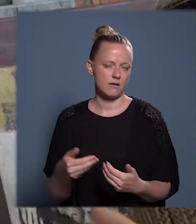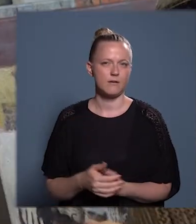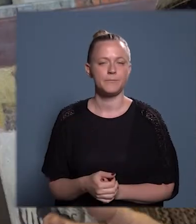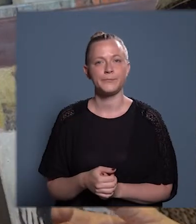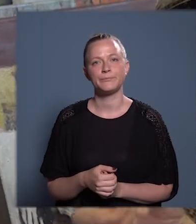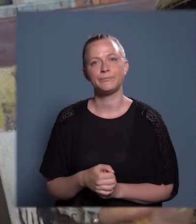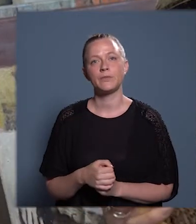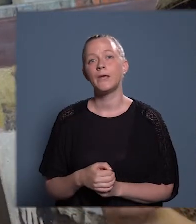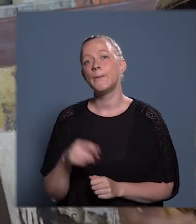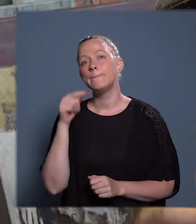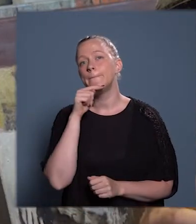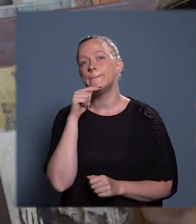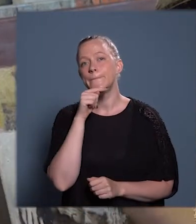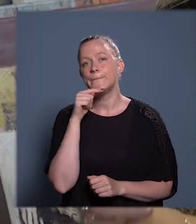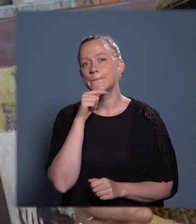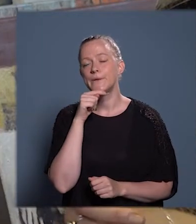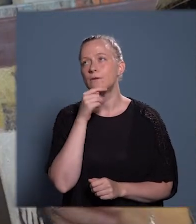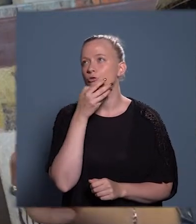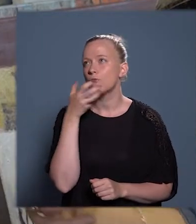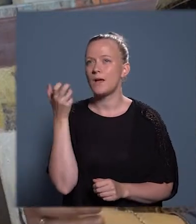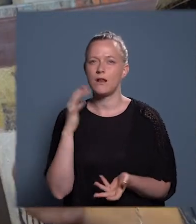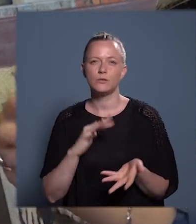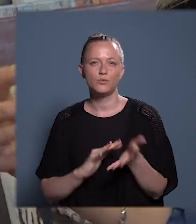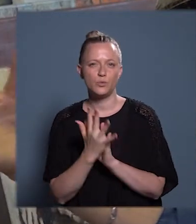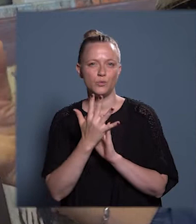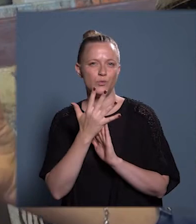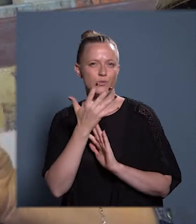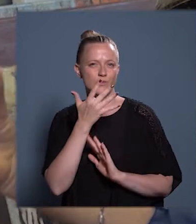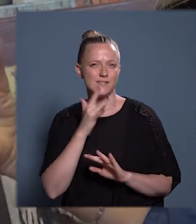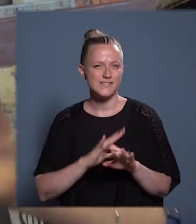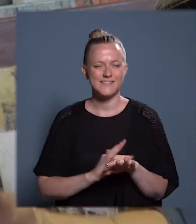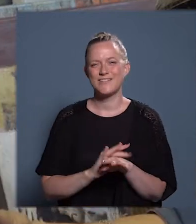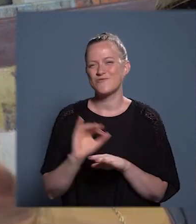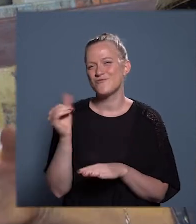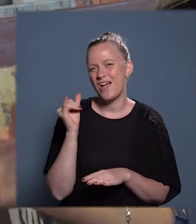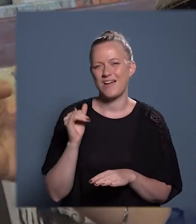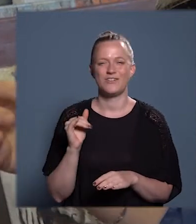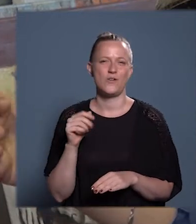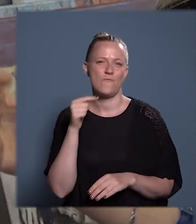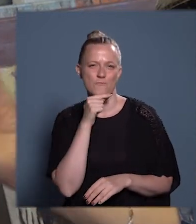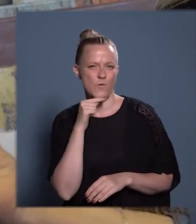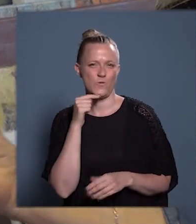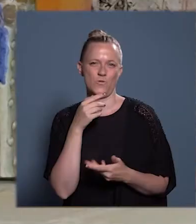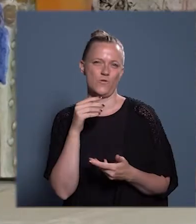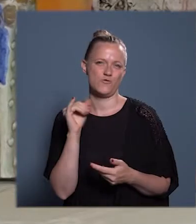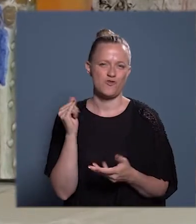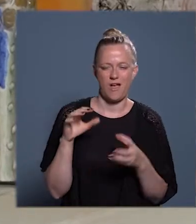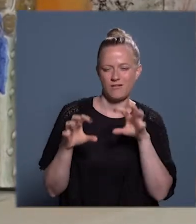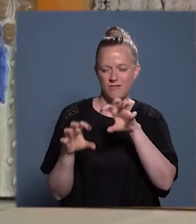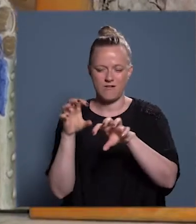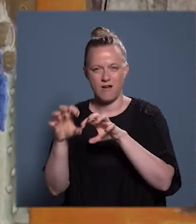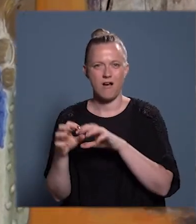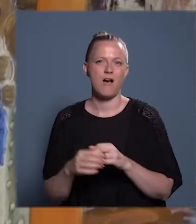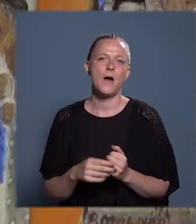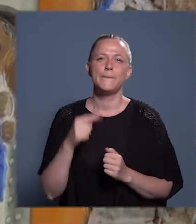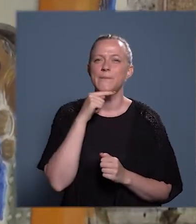a pirosak, a meleg, a tüzes színek, a sárga, a vörös a sárgával, vagy a piros a